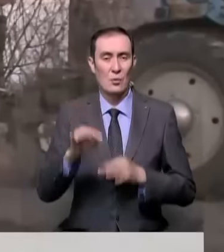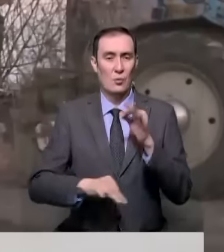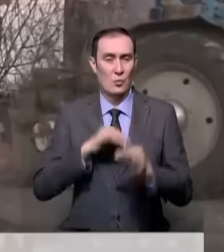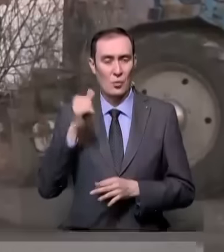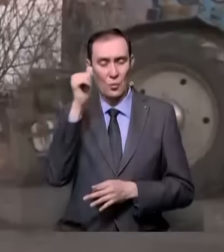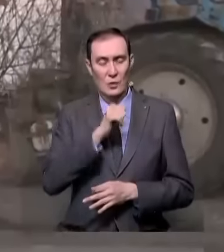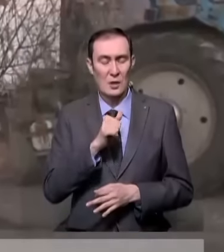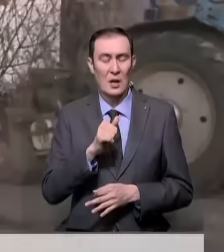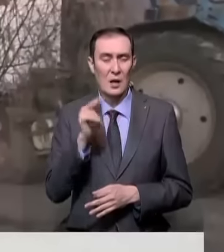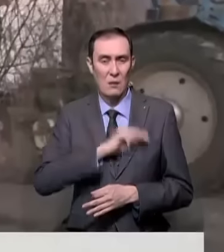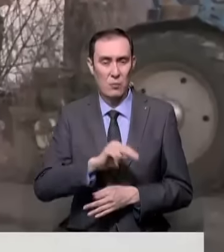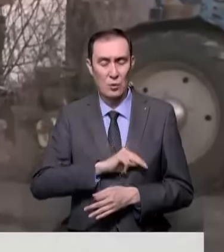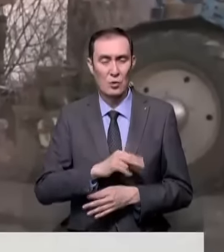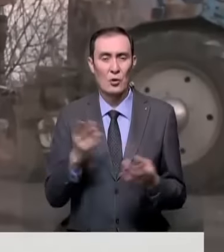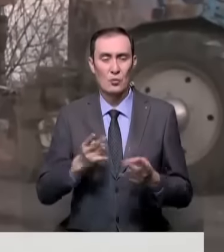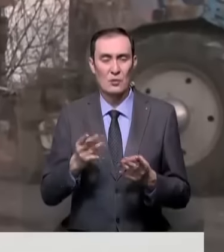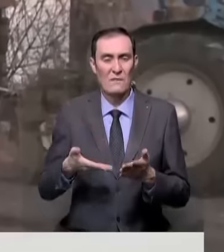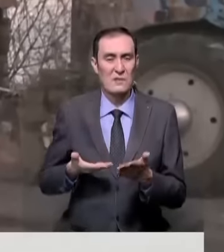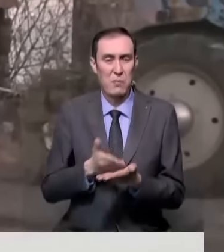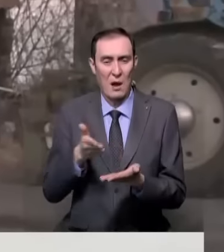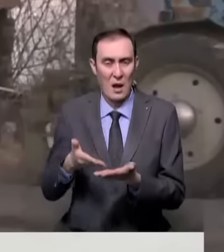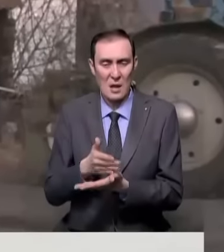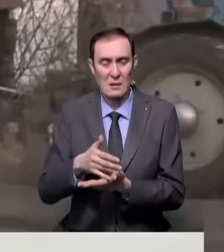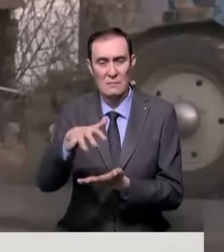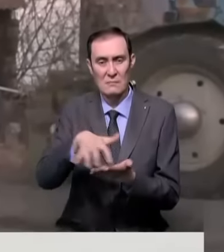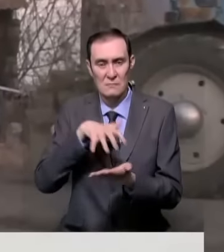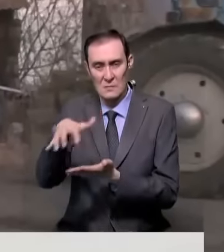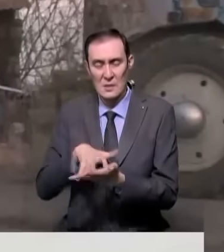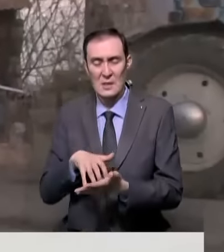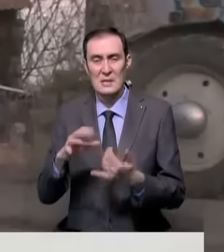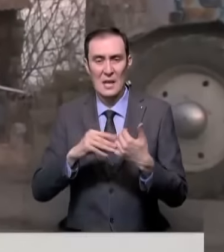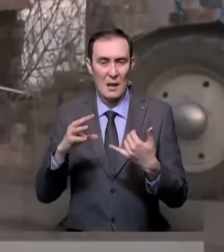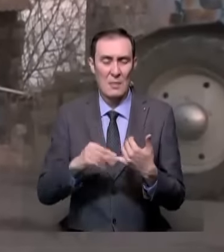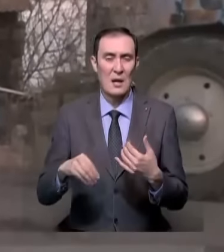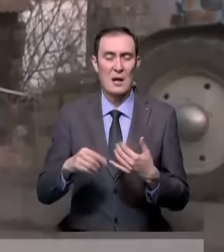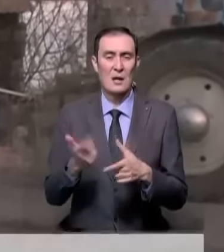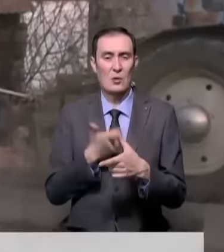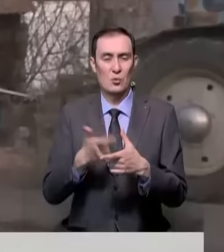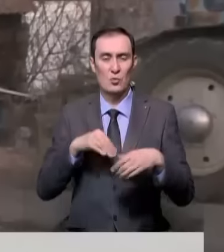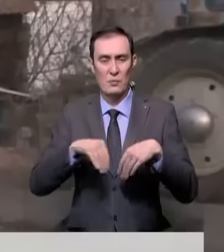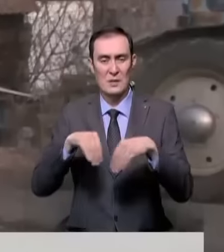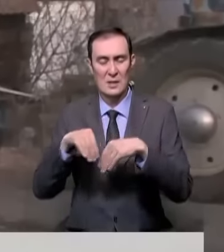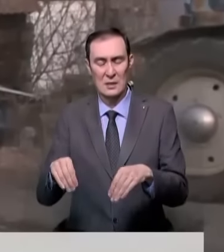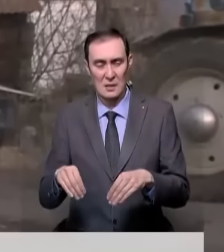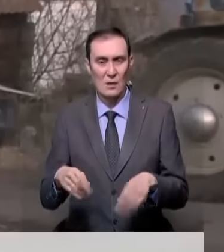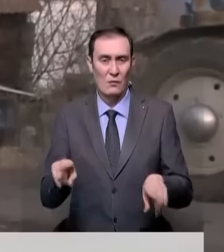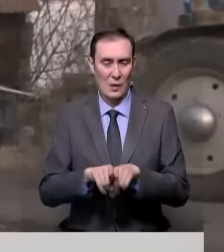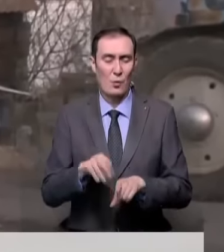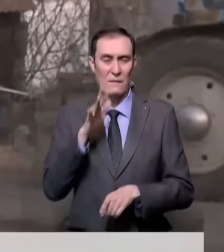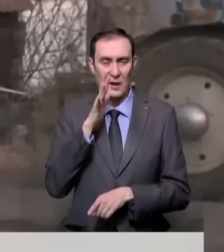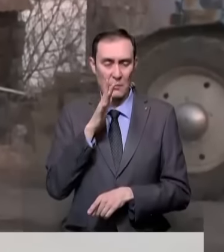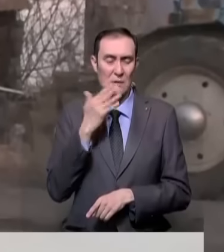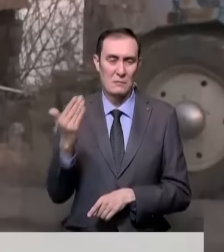особенно сезонные работы идут, надо испахать. И землю, картошку посадить, и выкопать вот в такие